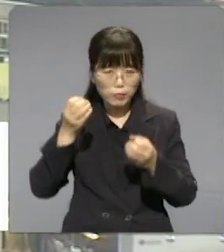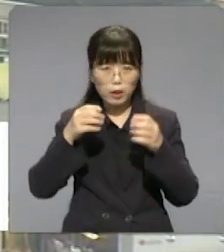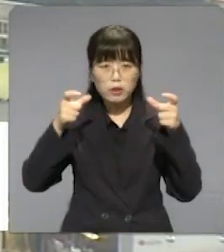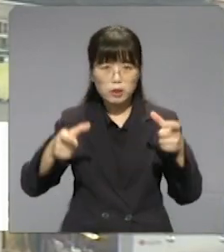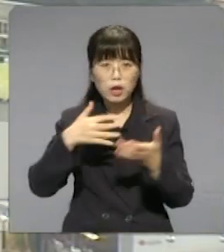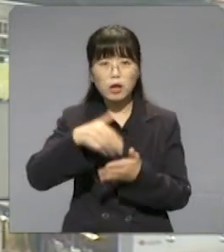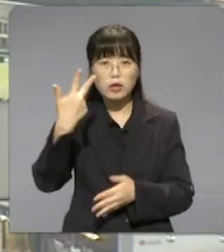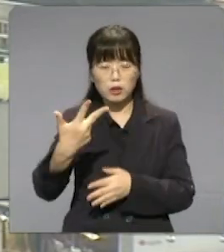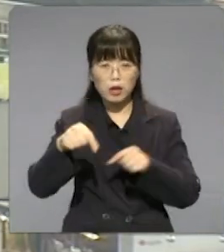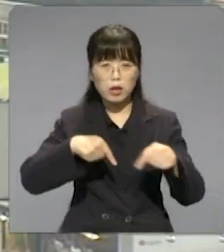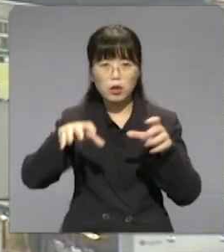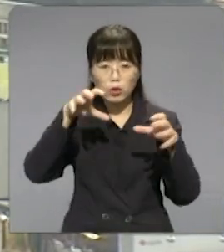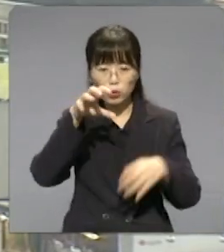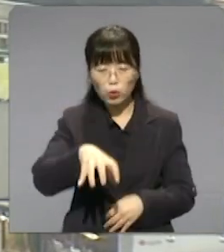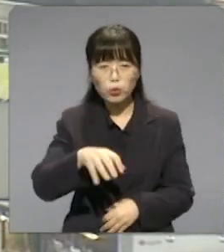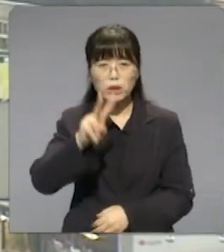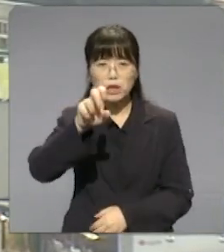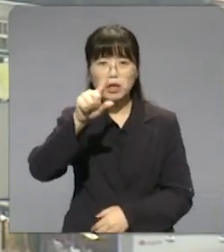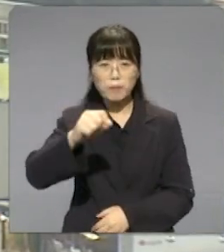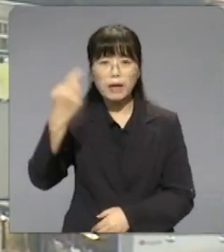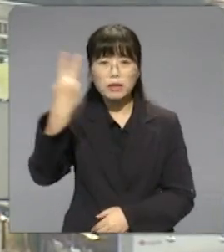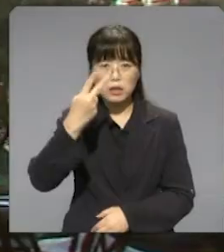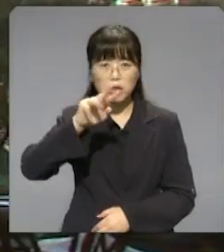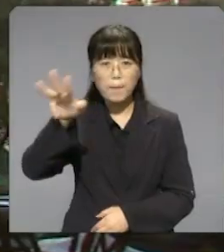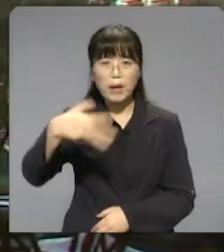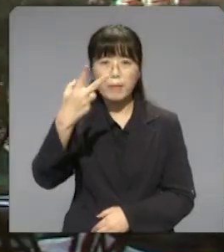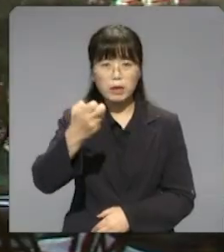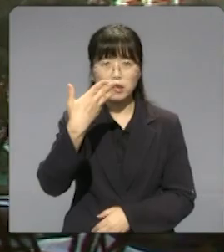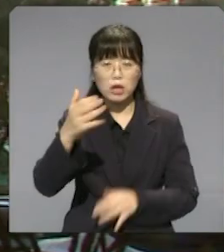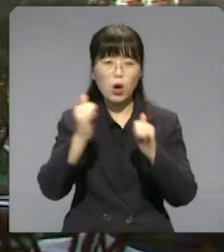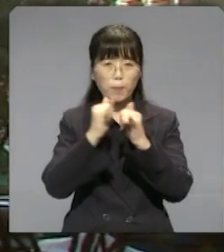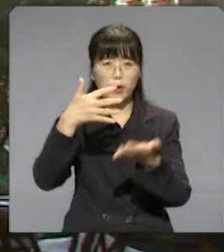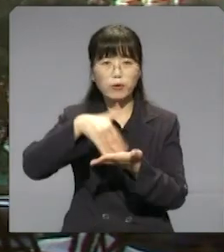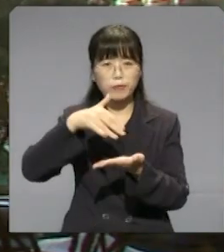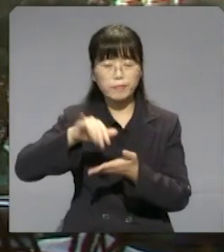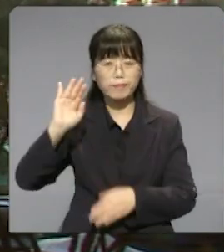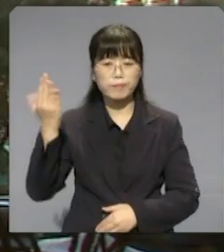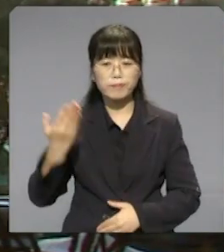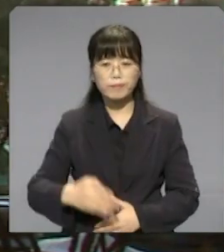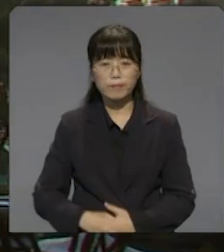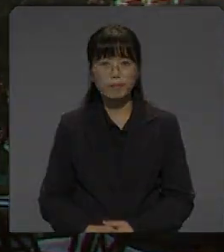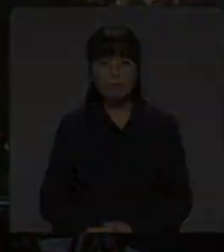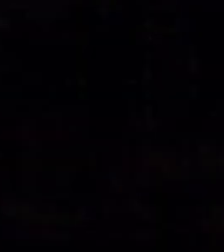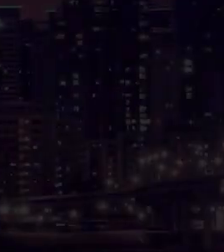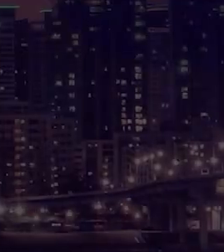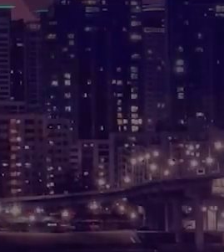검단지역 7개 행정동 인구는 21만 2801은 9명으로 집계됐습니다